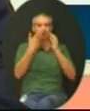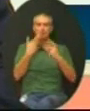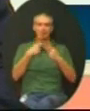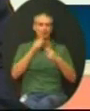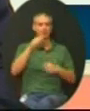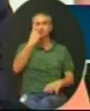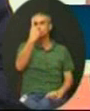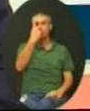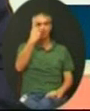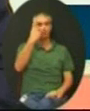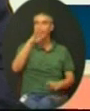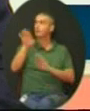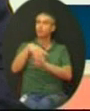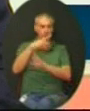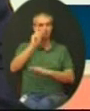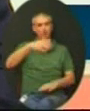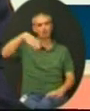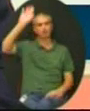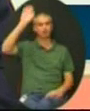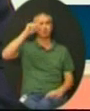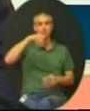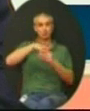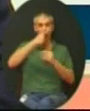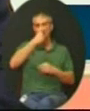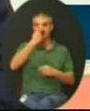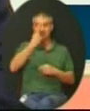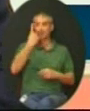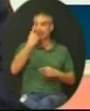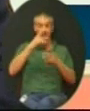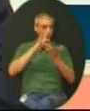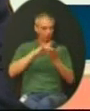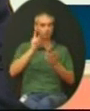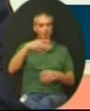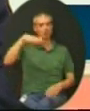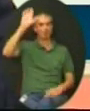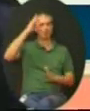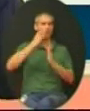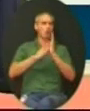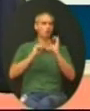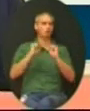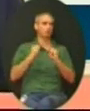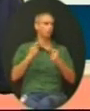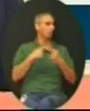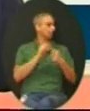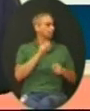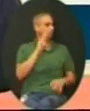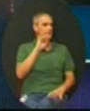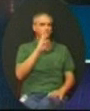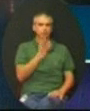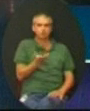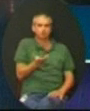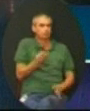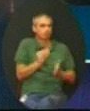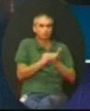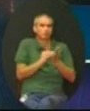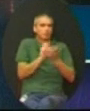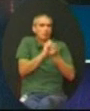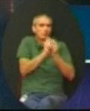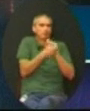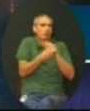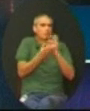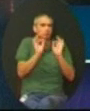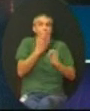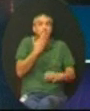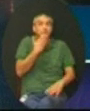אחד במליאה, והמליאה ריקה, מתוך 120 חברי כנסת, יש חבר כנסת אחד במליאה, הוא יכול להעביר חוק יסוד. חבר הכנסת קיש, אז למה אנחנו צריכים לשנות כל כך הרבה